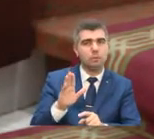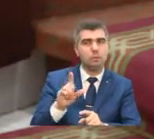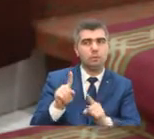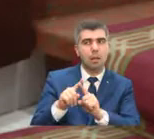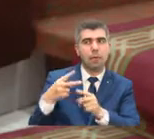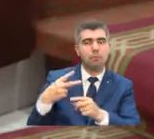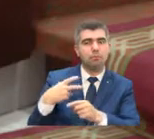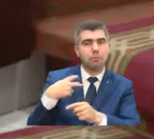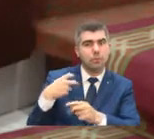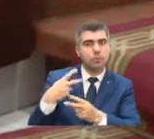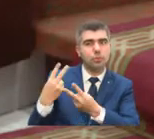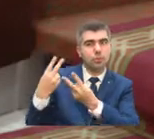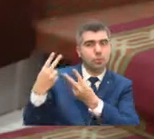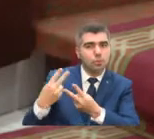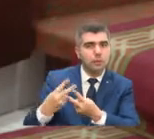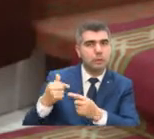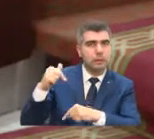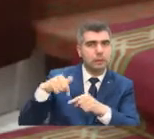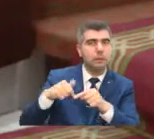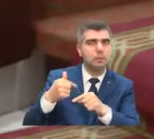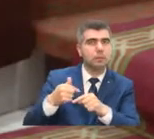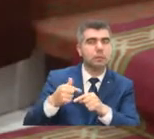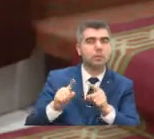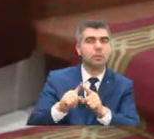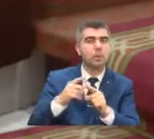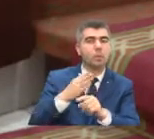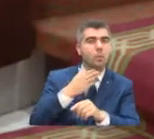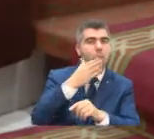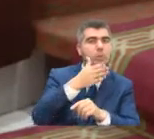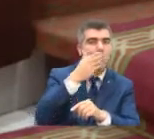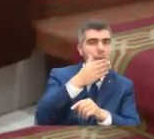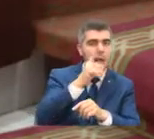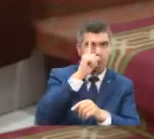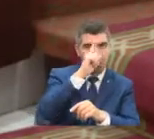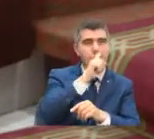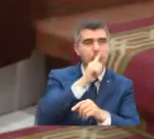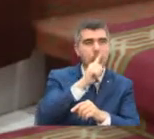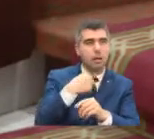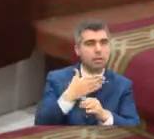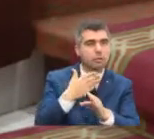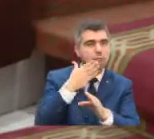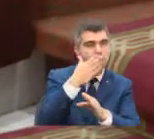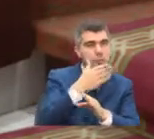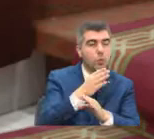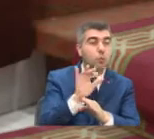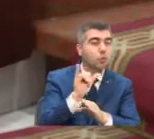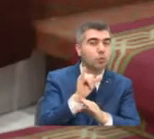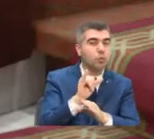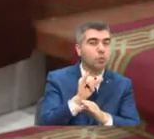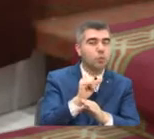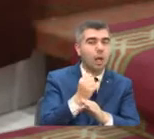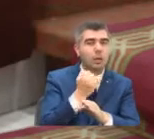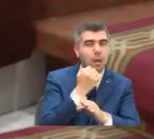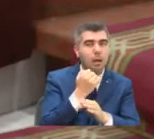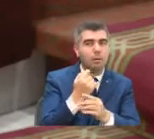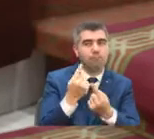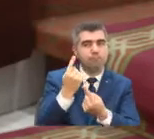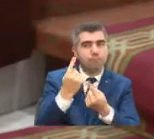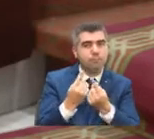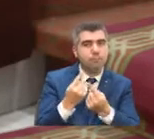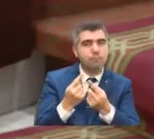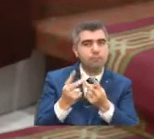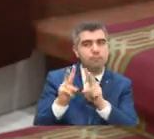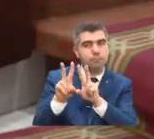الناس ديال المنطقة، وكنتمناو أنه في المستقبل غادي نعاود نرجعوا نشوفوا فين وصلنا الحصيلة. البعض